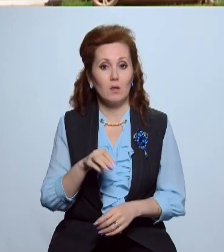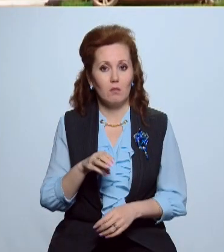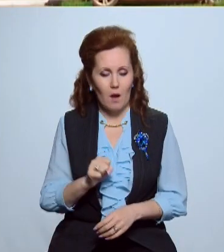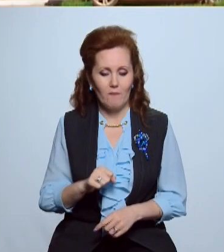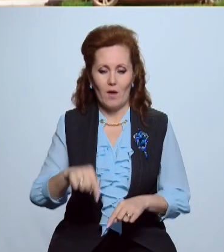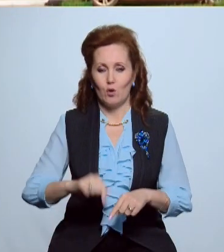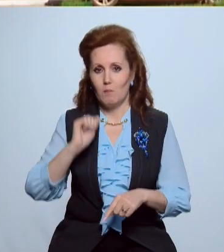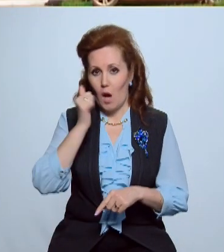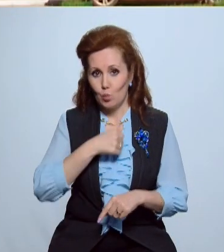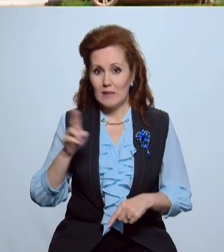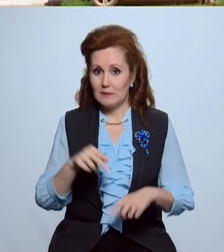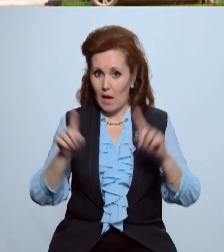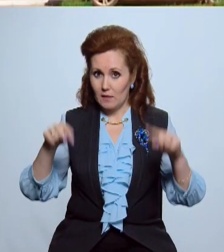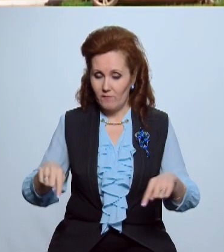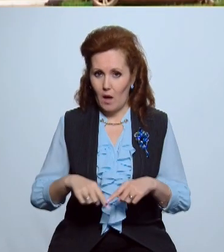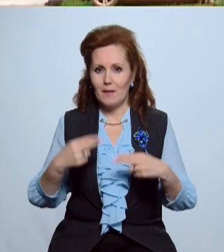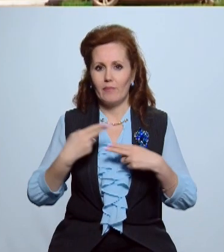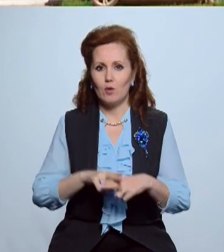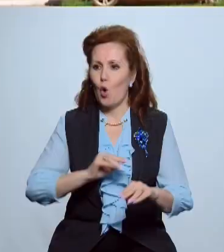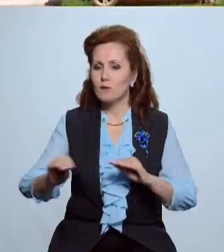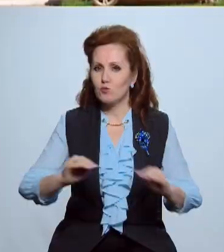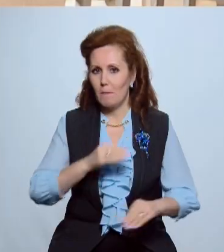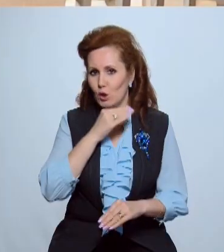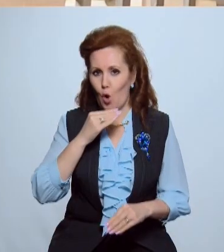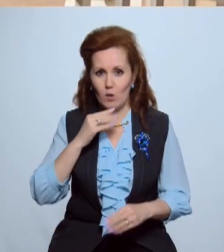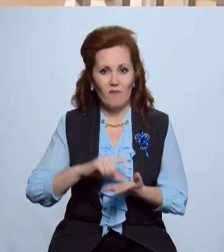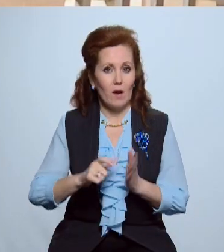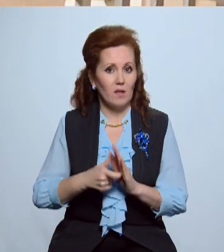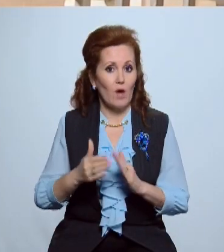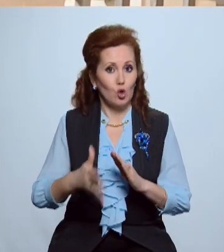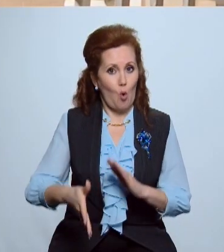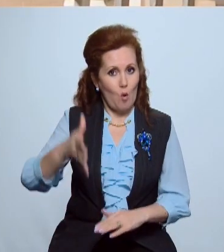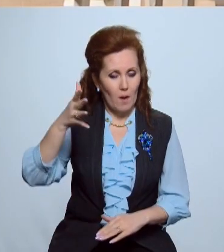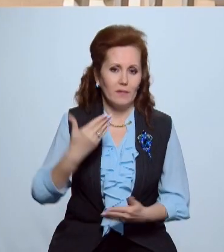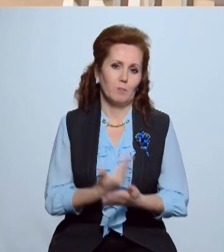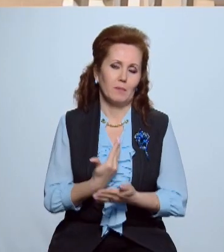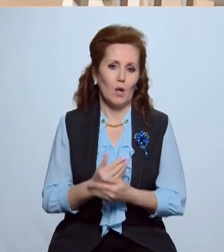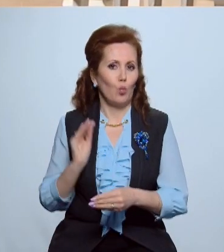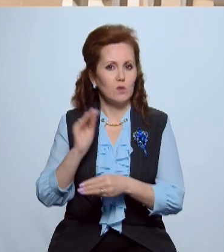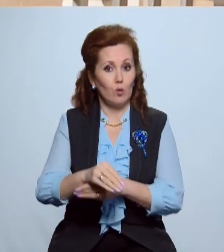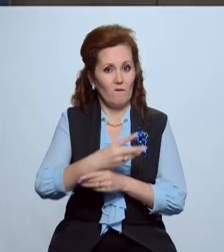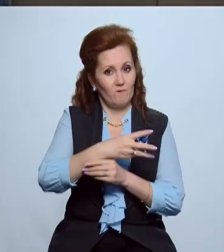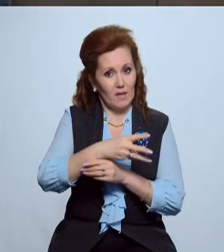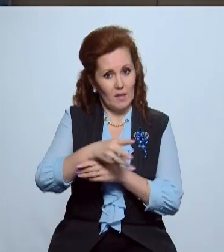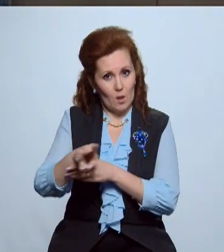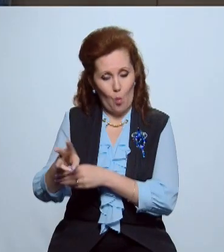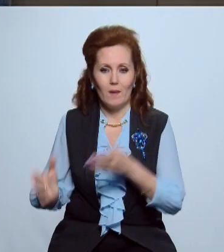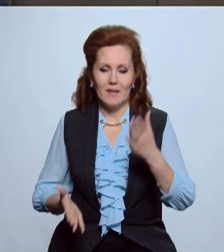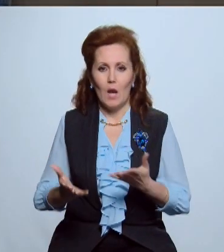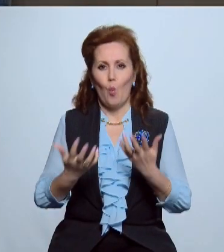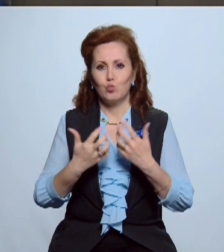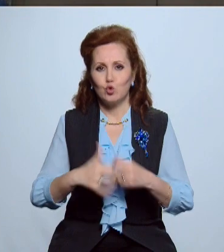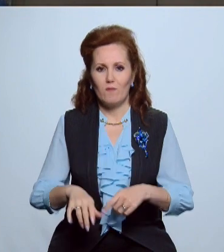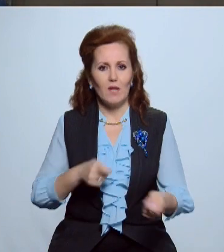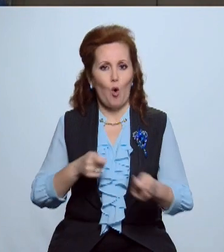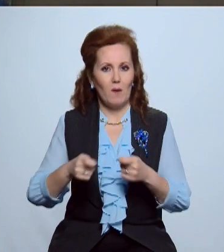на сертификат для технического оснащения многоквартирного дома. Например, установку видеонаблюдения или устройство для управления светом